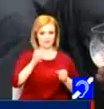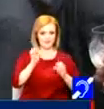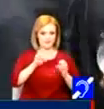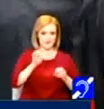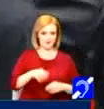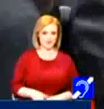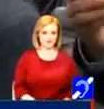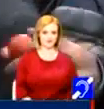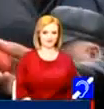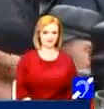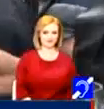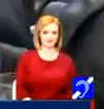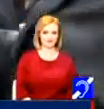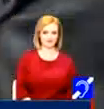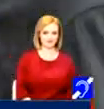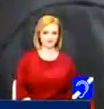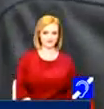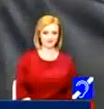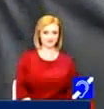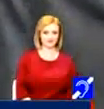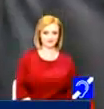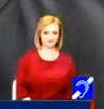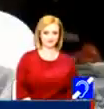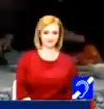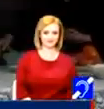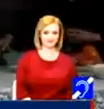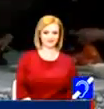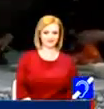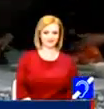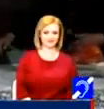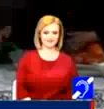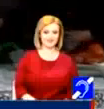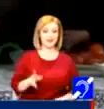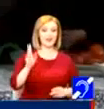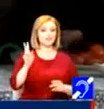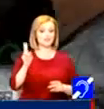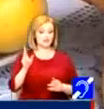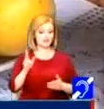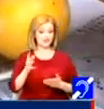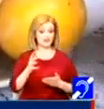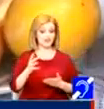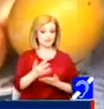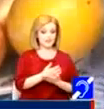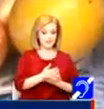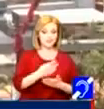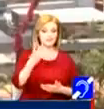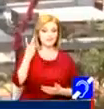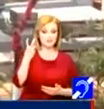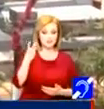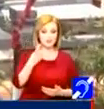Ia că am luat. Hristos a înviat! Da, adevărat o viață! Cine strânge 200 de ouă, pe el ca